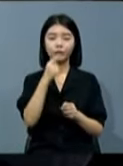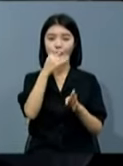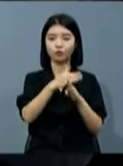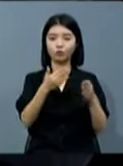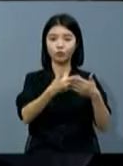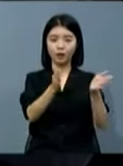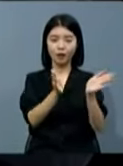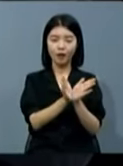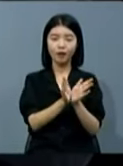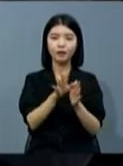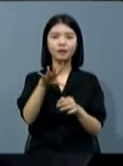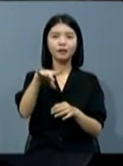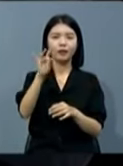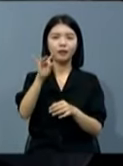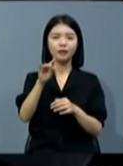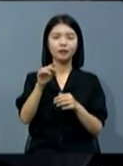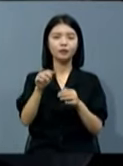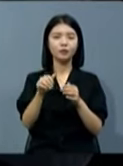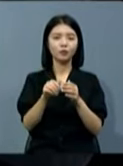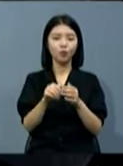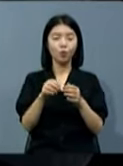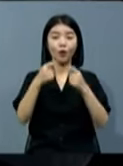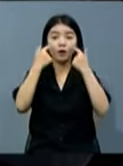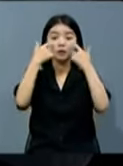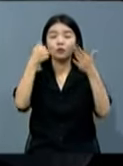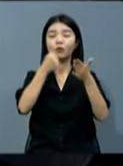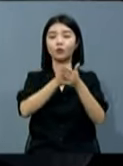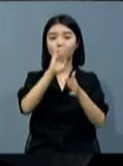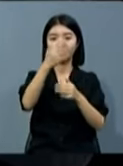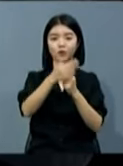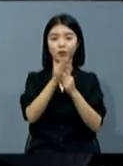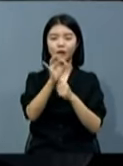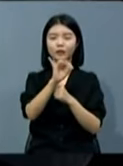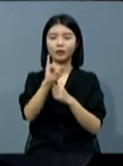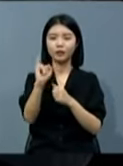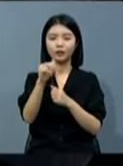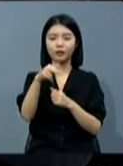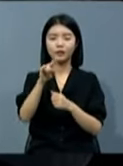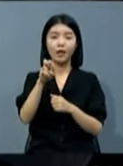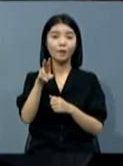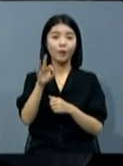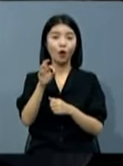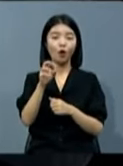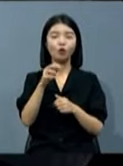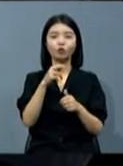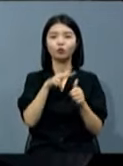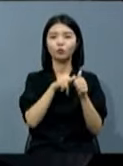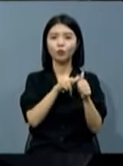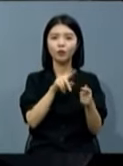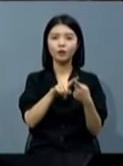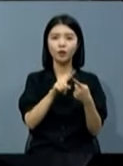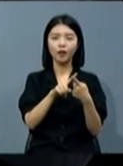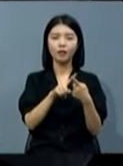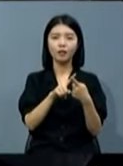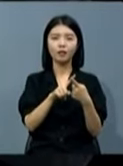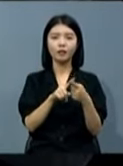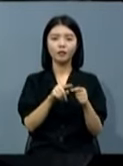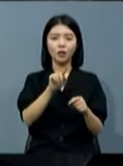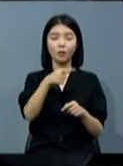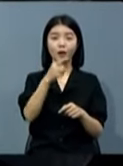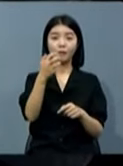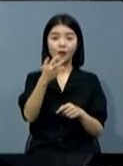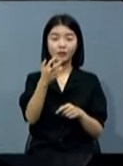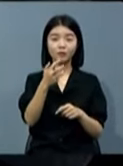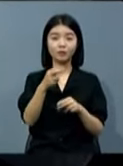의해서 일단은 잠정적으로는 확정이 됐습니다. 그럼 이재명 후보의 그런 독재자적 기질과 180석이라는 네네.